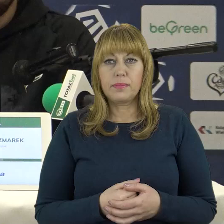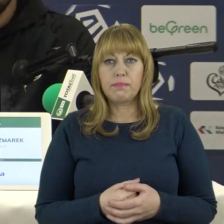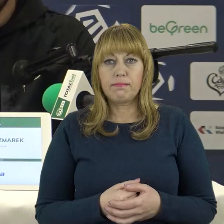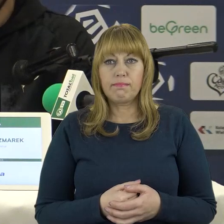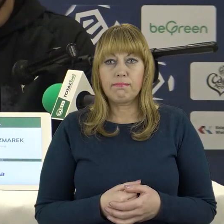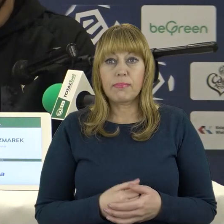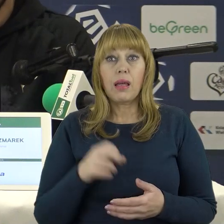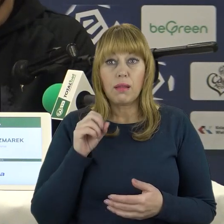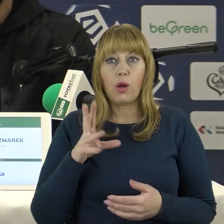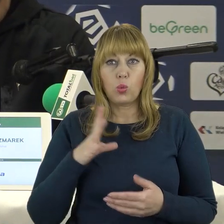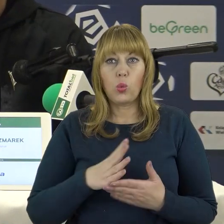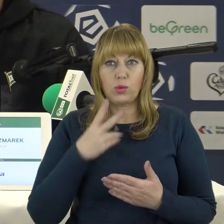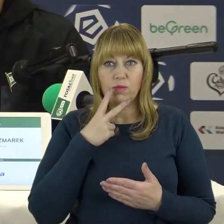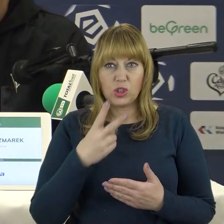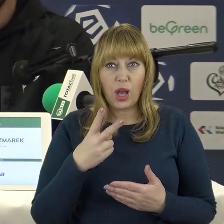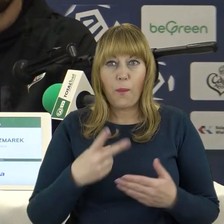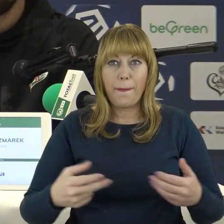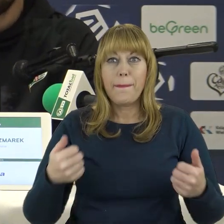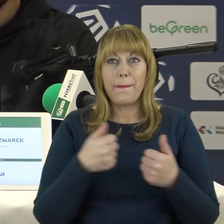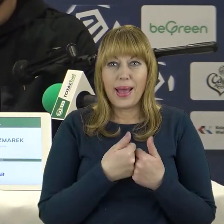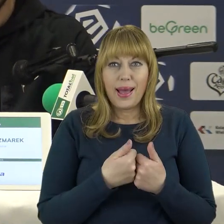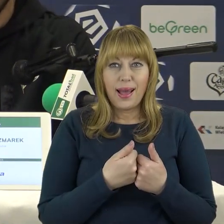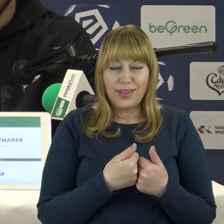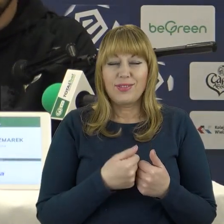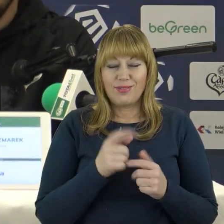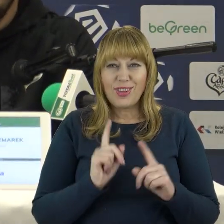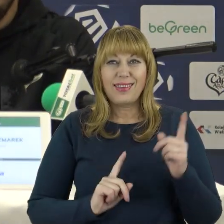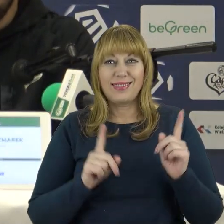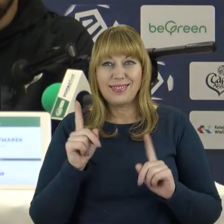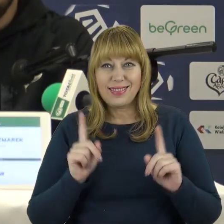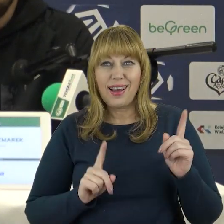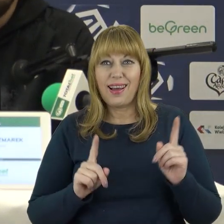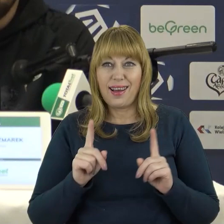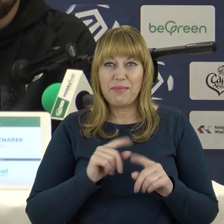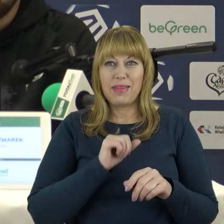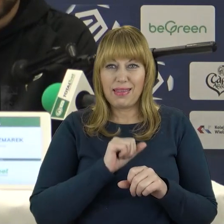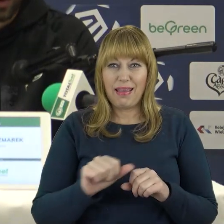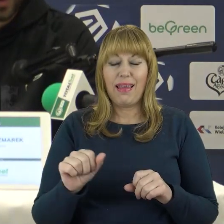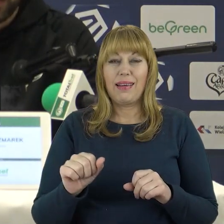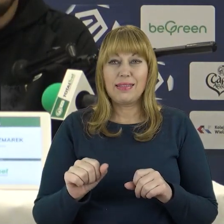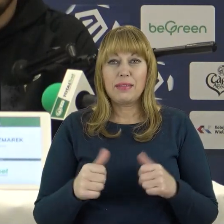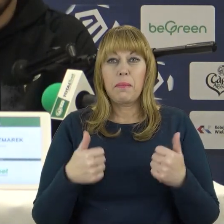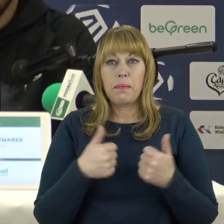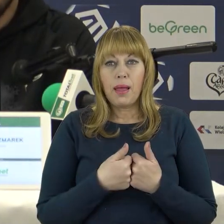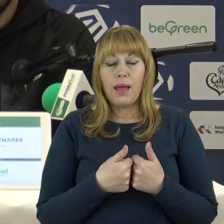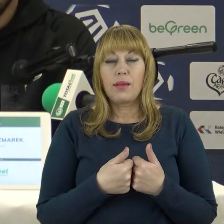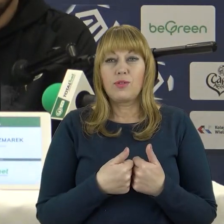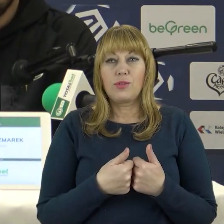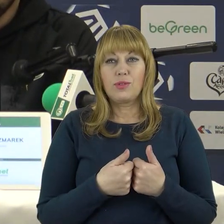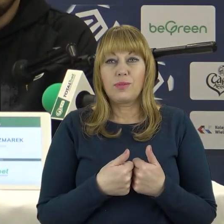Tak, widziałem już takie mecze. Takie mecze widać od czasu do czasu. I uważam, że to jest właśnie